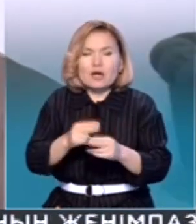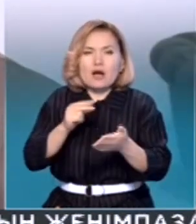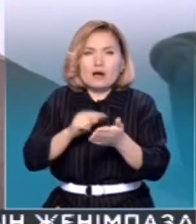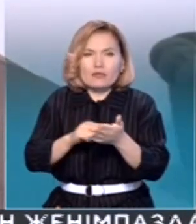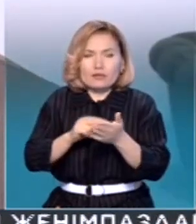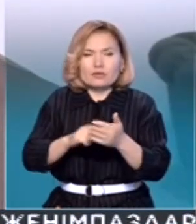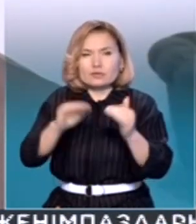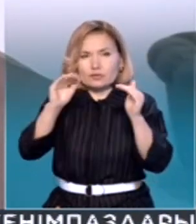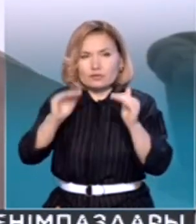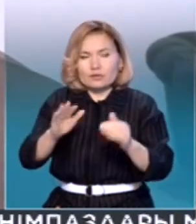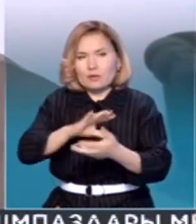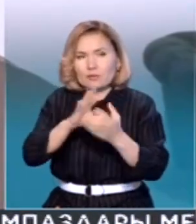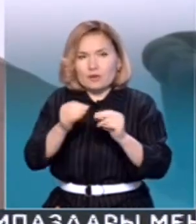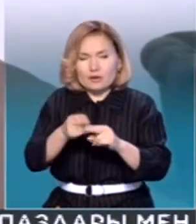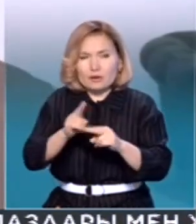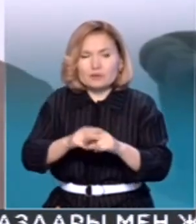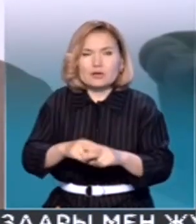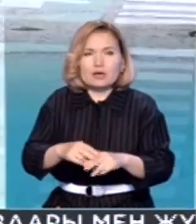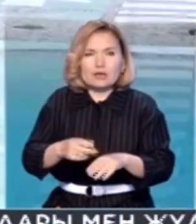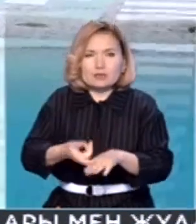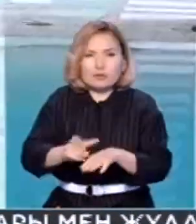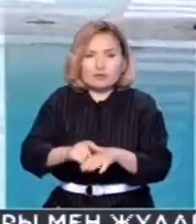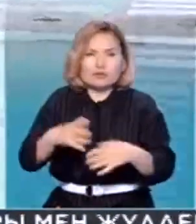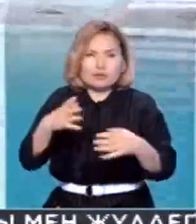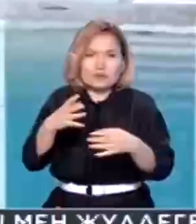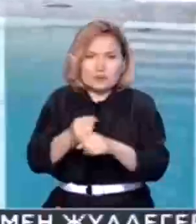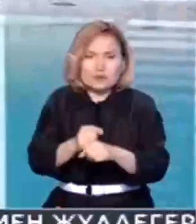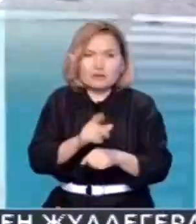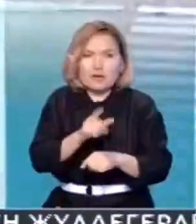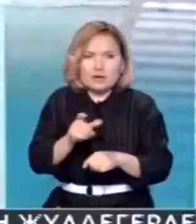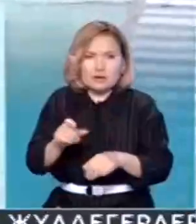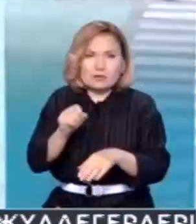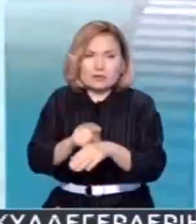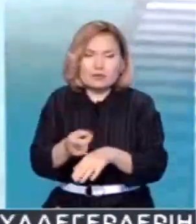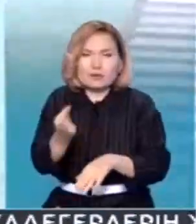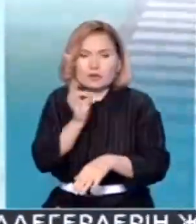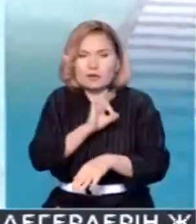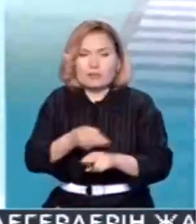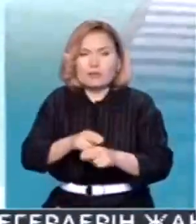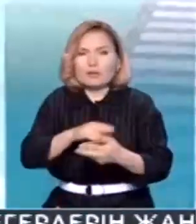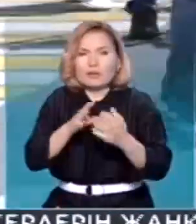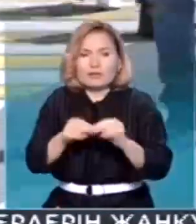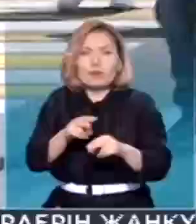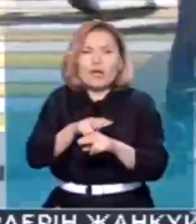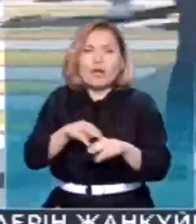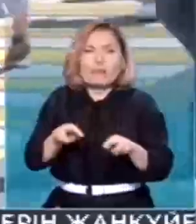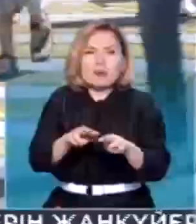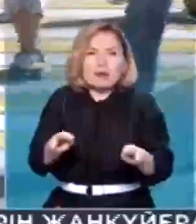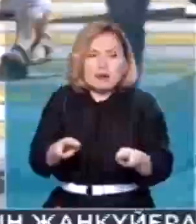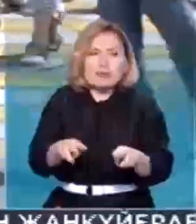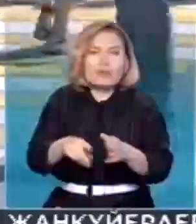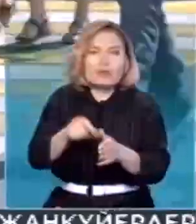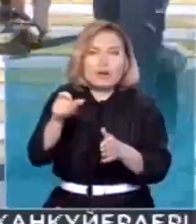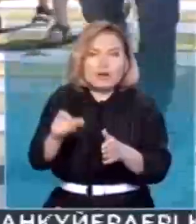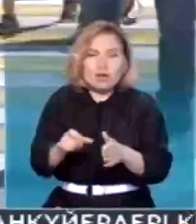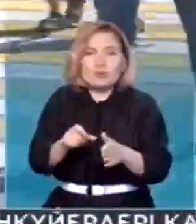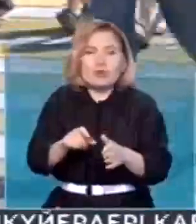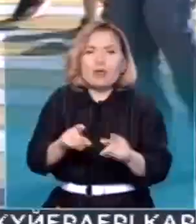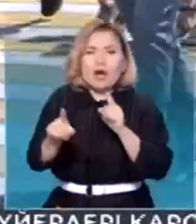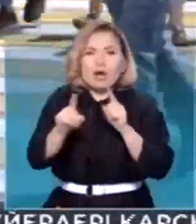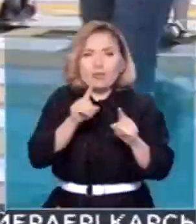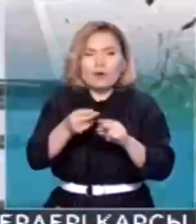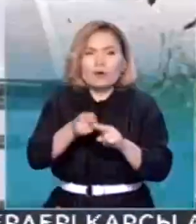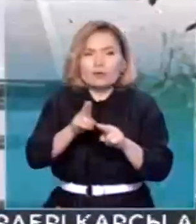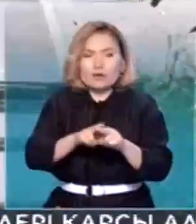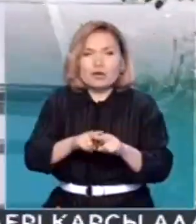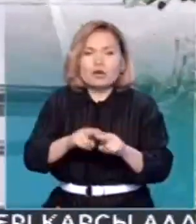адам тасымалдаса, биыл 33-35 мың адам тасымалдап жатырмыз. Самокатты жалға беруші компания өкілдері ішкі істер министрлігі мен мәжіліс депутаттарынан жолаушылар